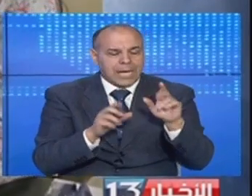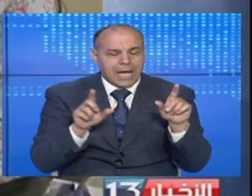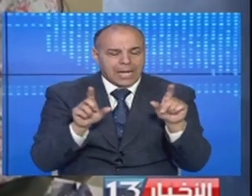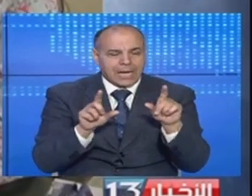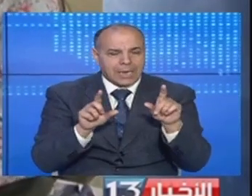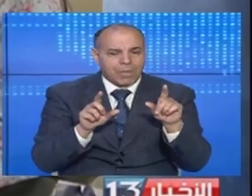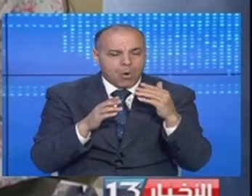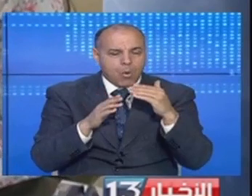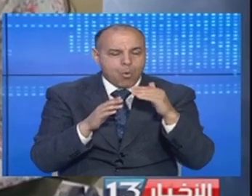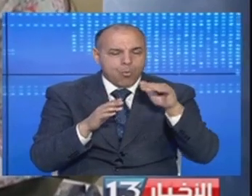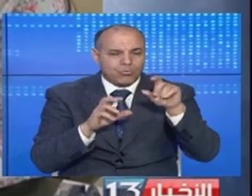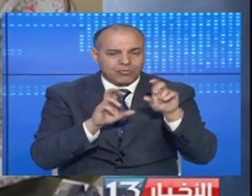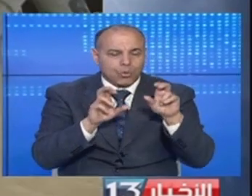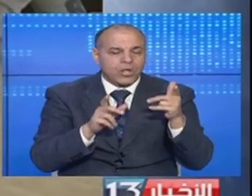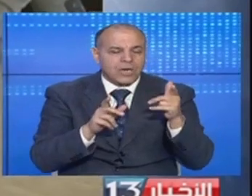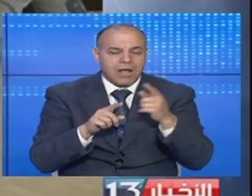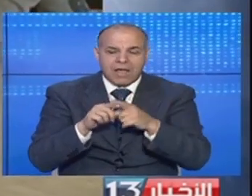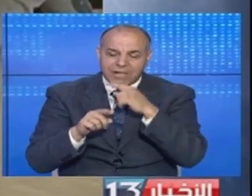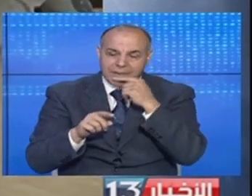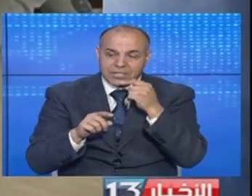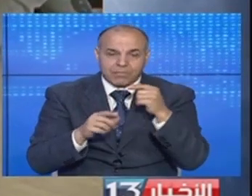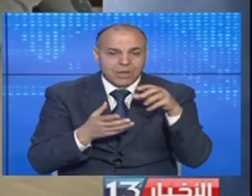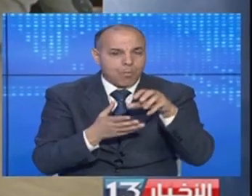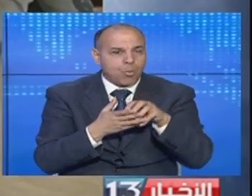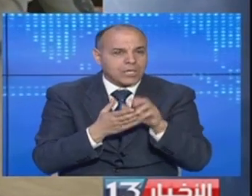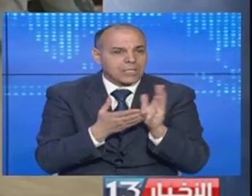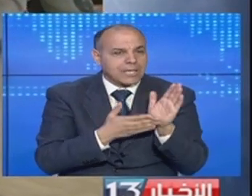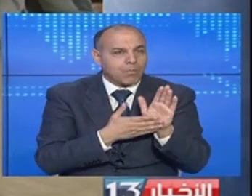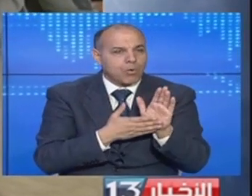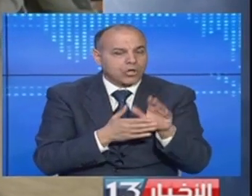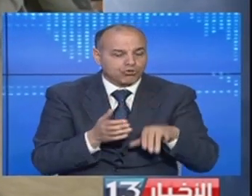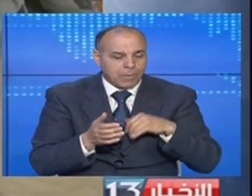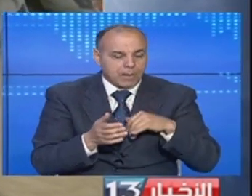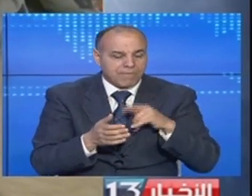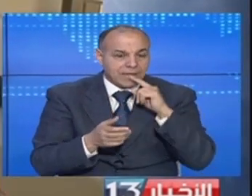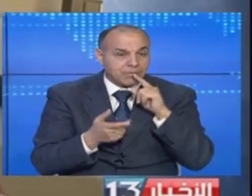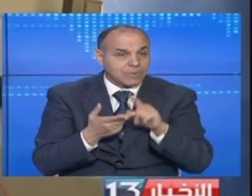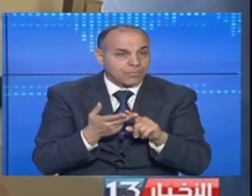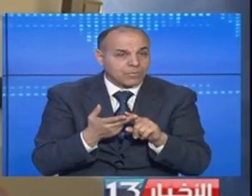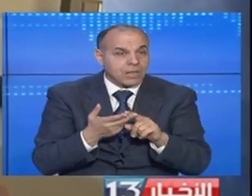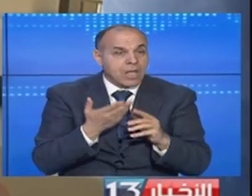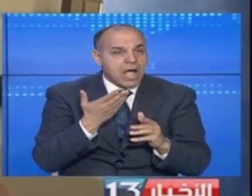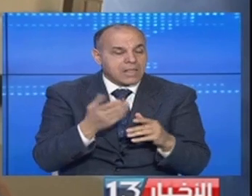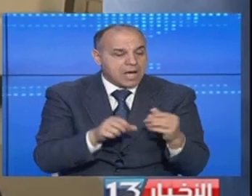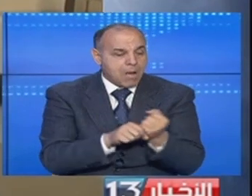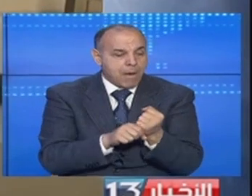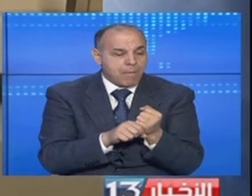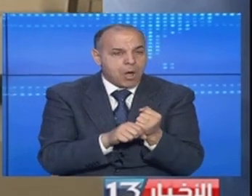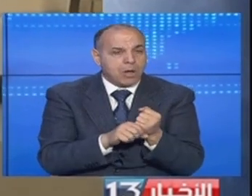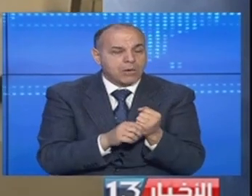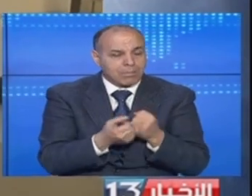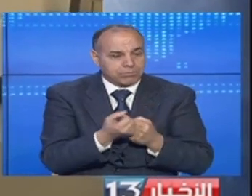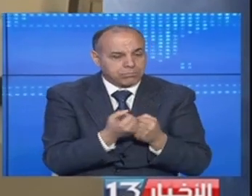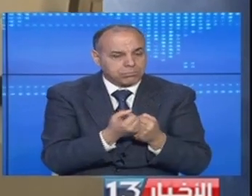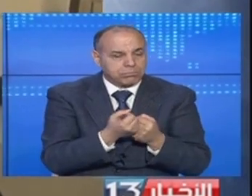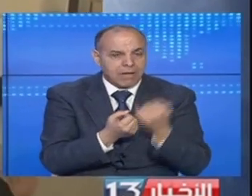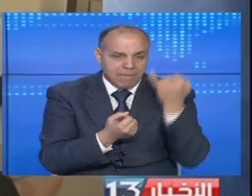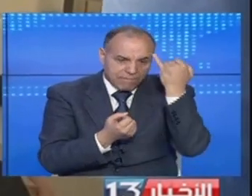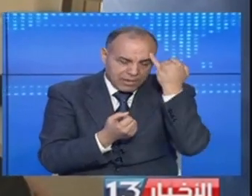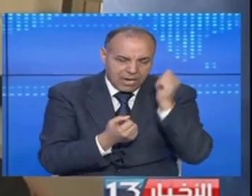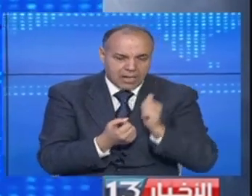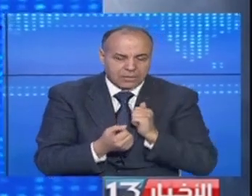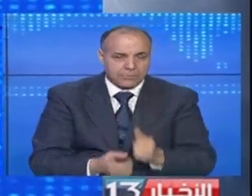والملتيميديا بس بال مركبا نموذجي للشباب الذي يعمل على تحفيز الشباب على المبادره